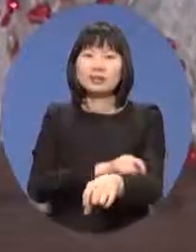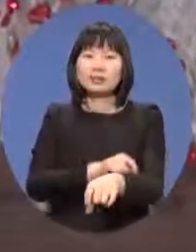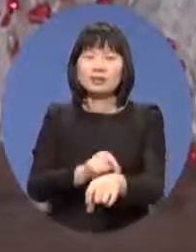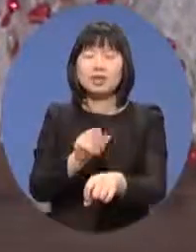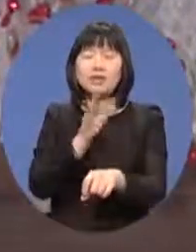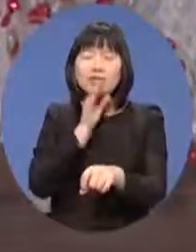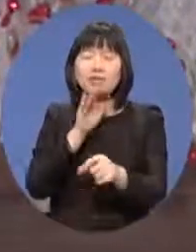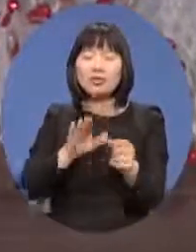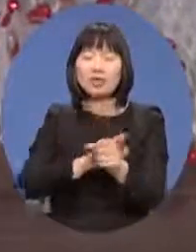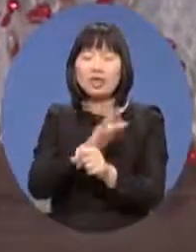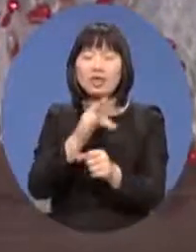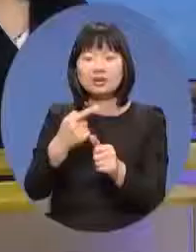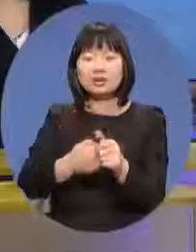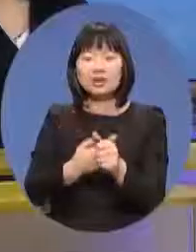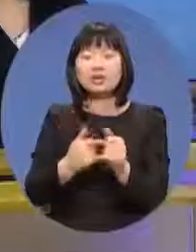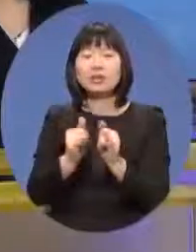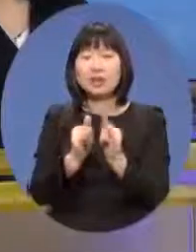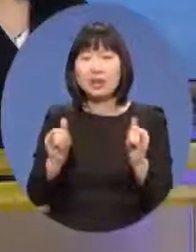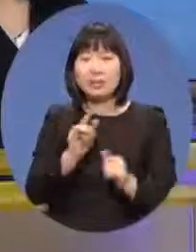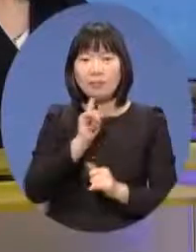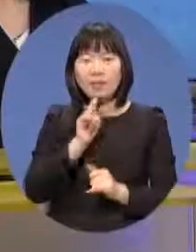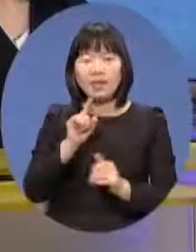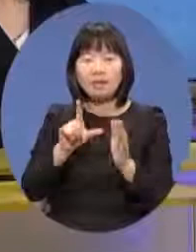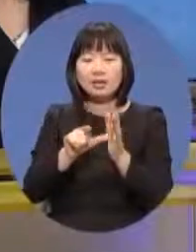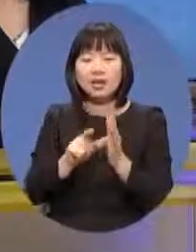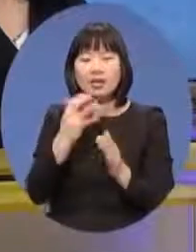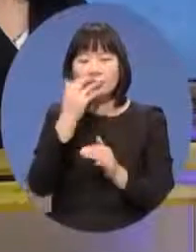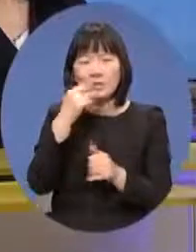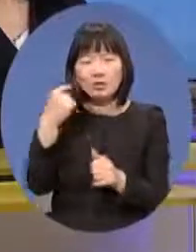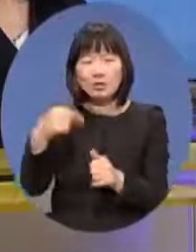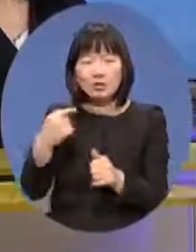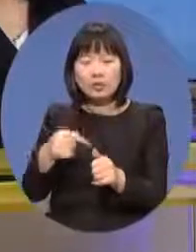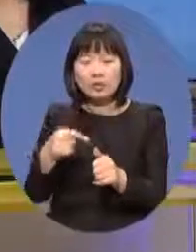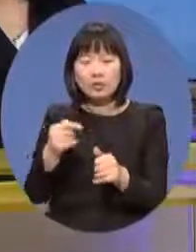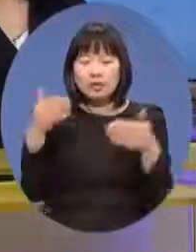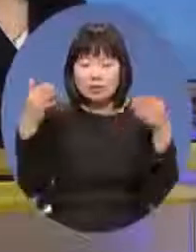특별하고 사랑스러운 사람이다. 거기에 성교육의 초점이 맞춰져야 하는 거죠. 네.